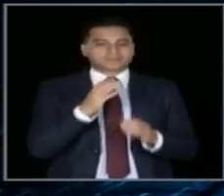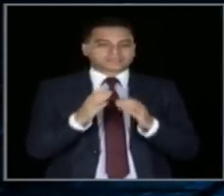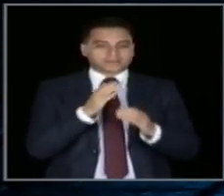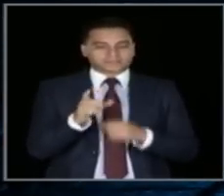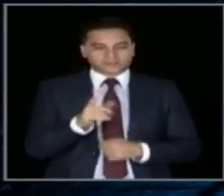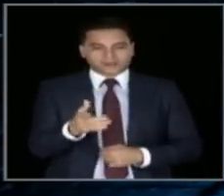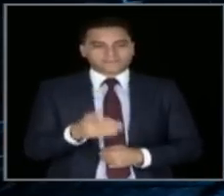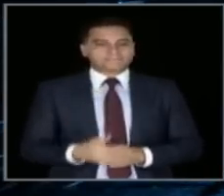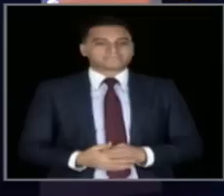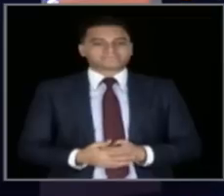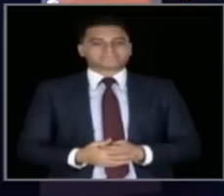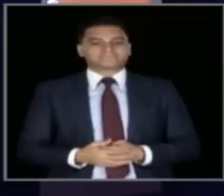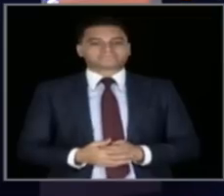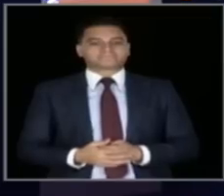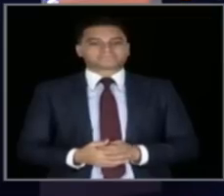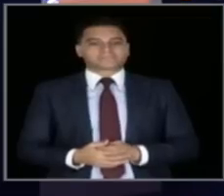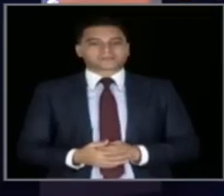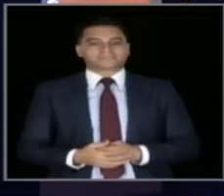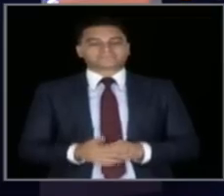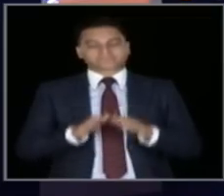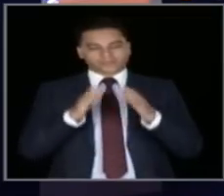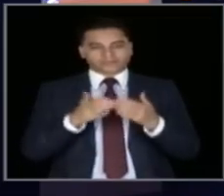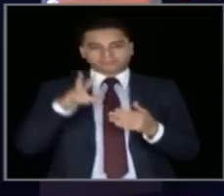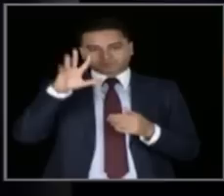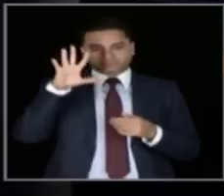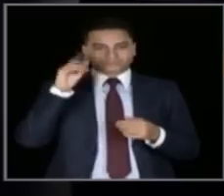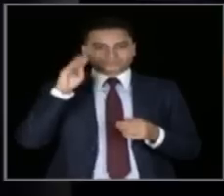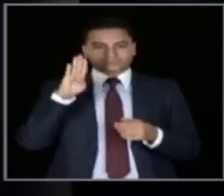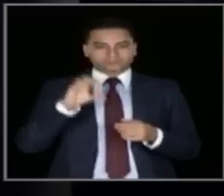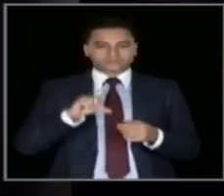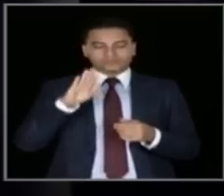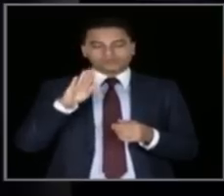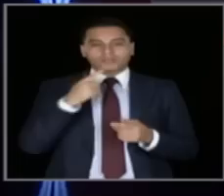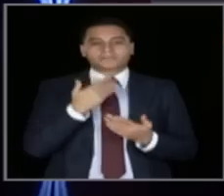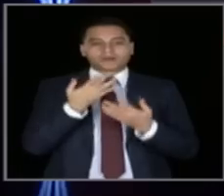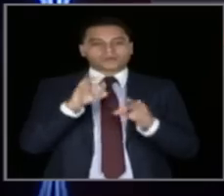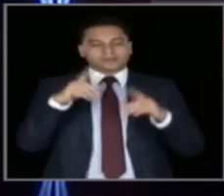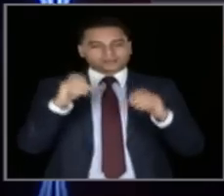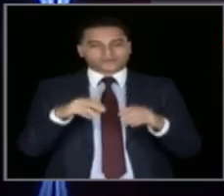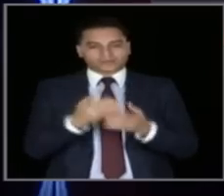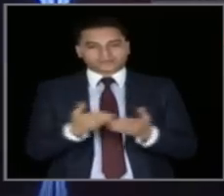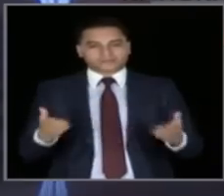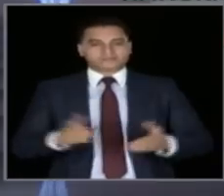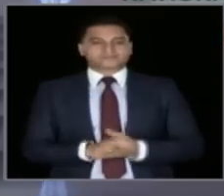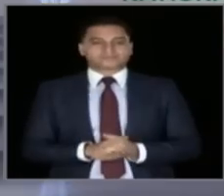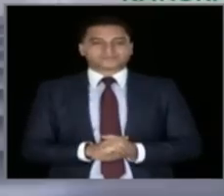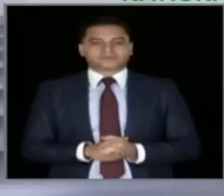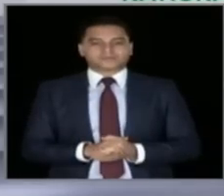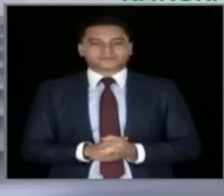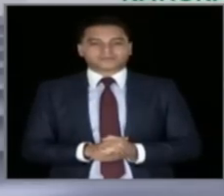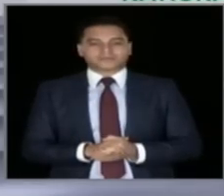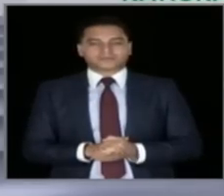نقطة إجابات صحيحة. فريق الهكسوس وفريق العراب بتمنى لكم كل التوفيق. شكرا يا باشا.